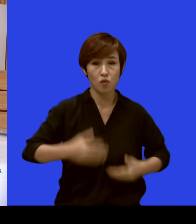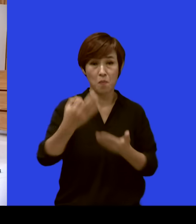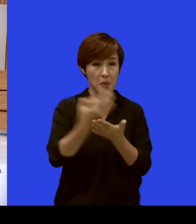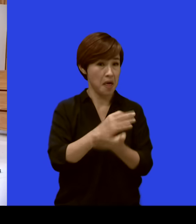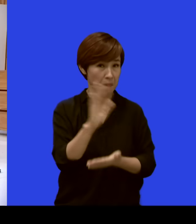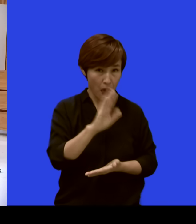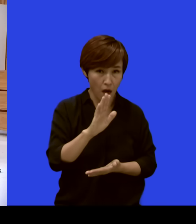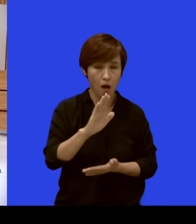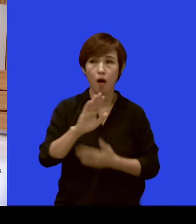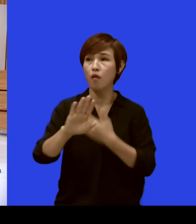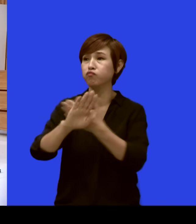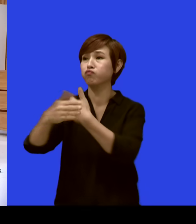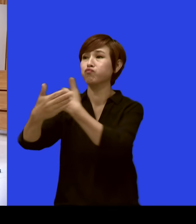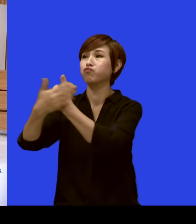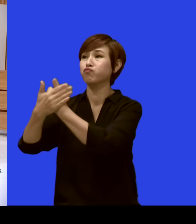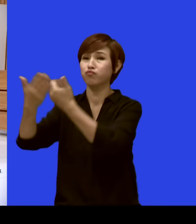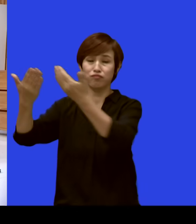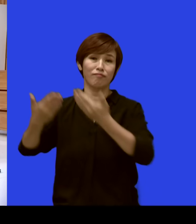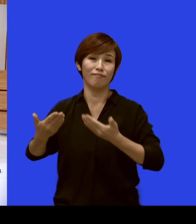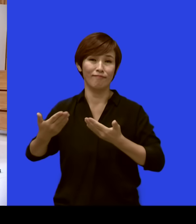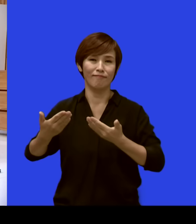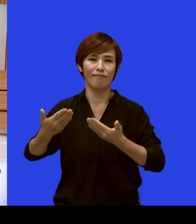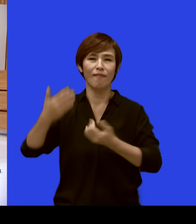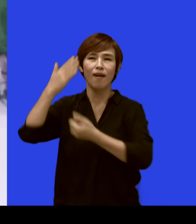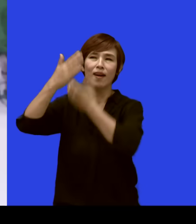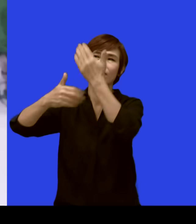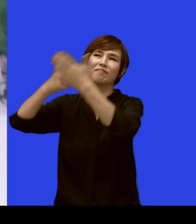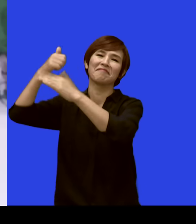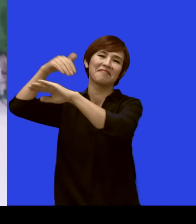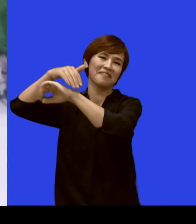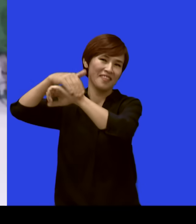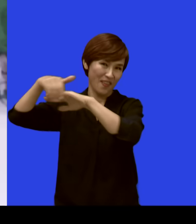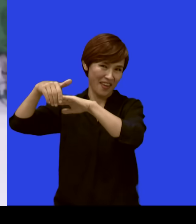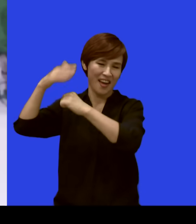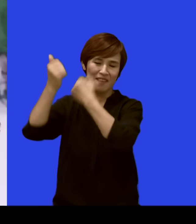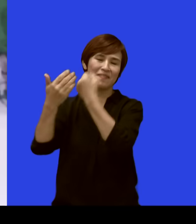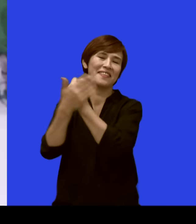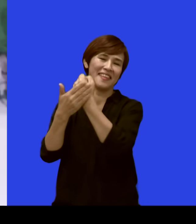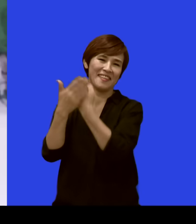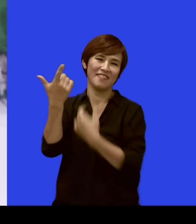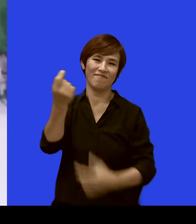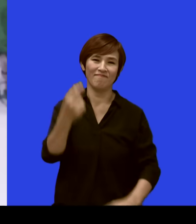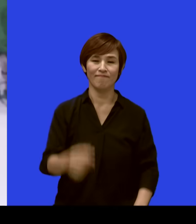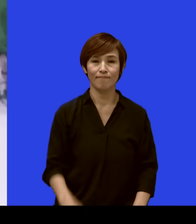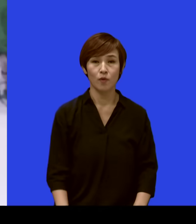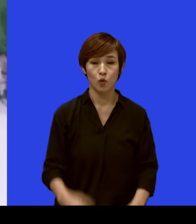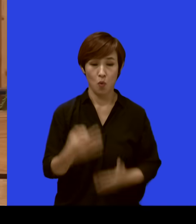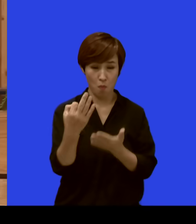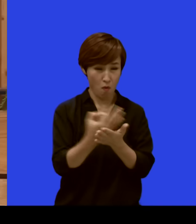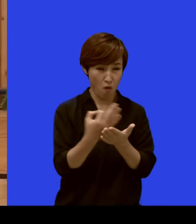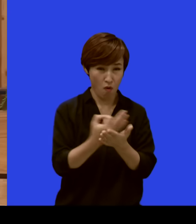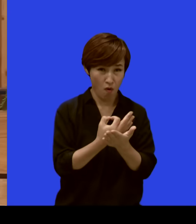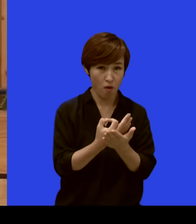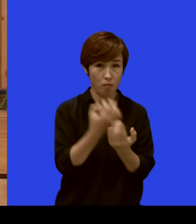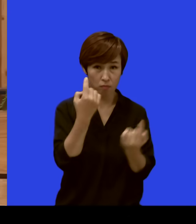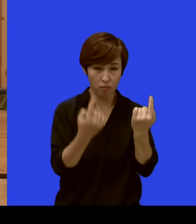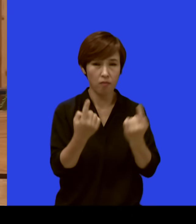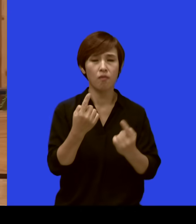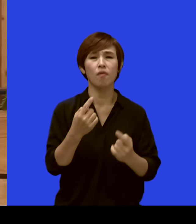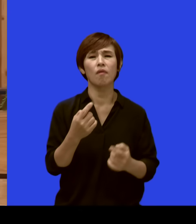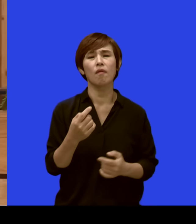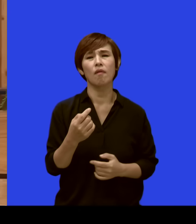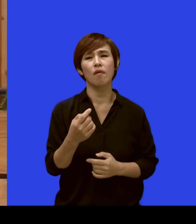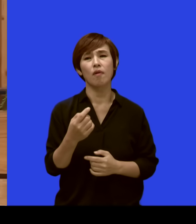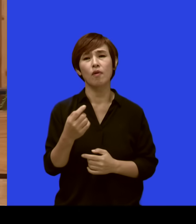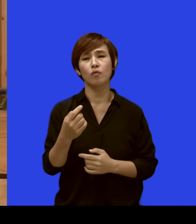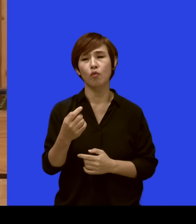안 벌었는데 남들이 해준 거 아니에요. 맞아요. 더 은혜 아니에요. 그렇죠. 그렇죠. 그 돈을 번 거보다 그렇죠. 그 돈을 벌기 위해서 또 얼마나